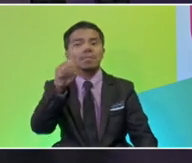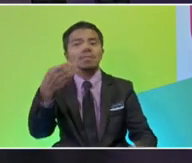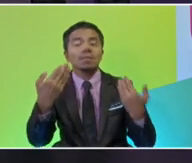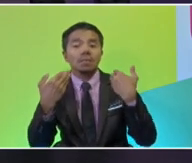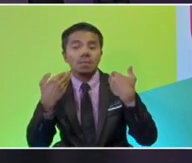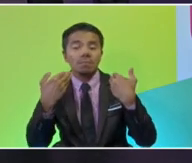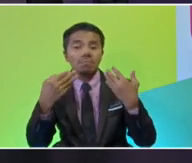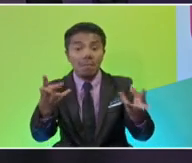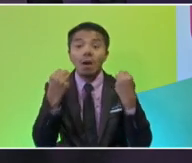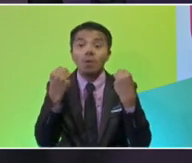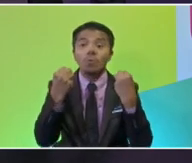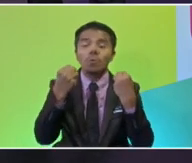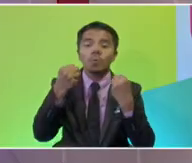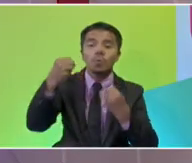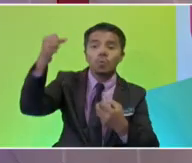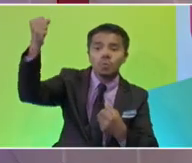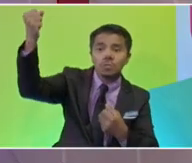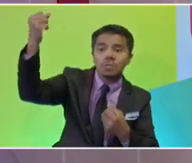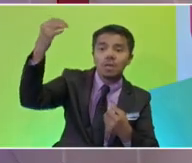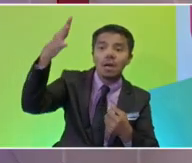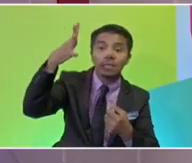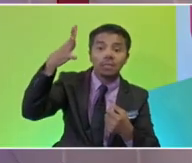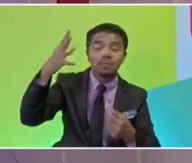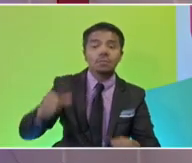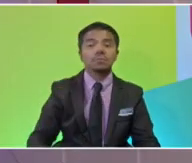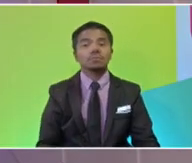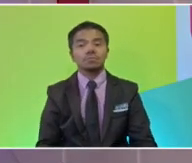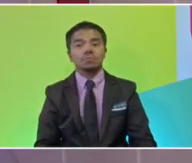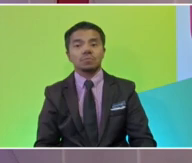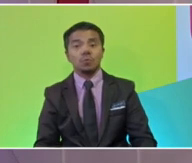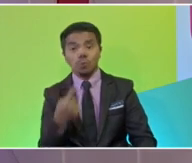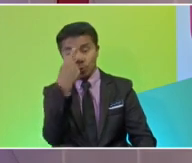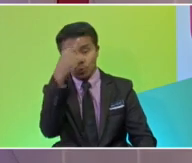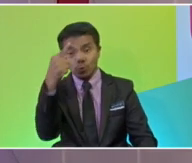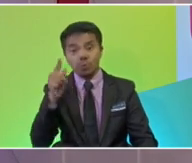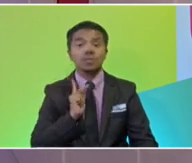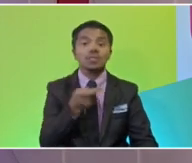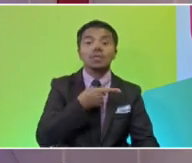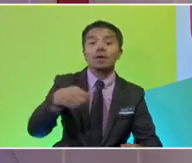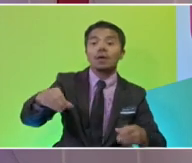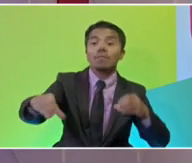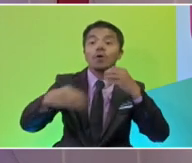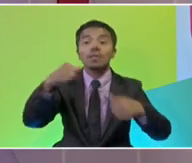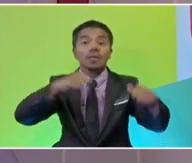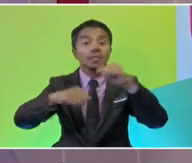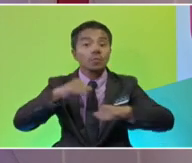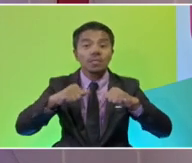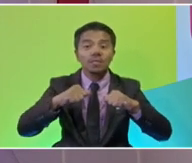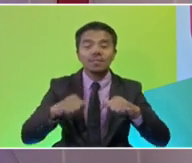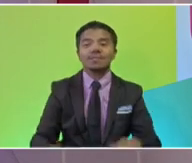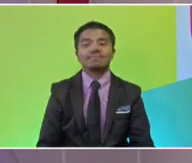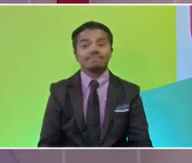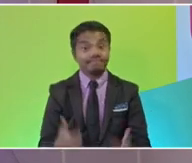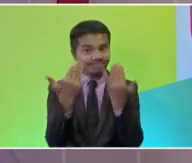bagi membolehkan kita melakukan aktivitas dan melihat objek di sekeliling kita jadi sekarang cegukan